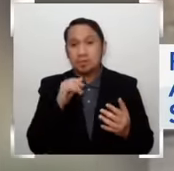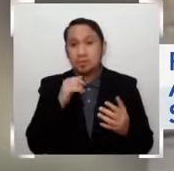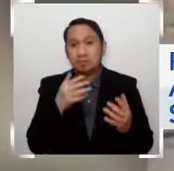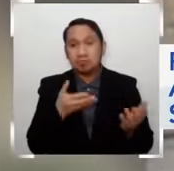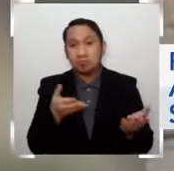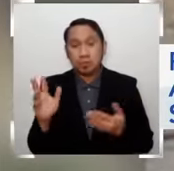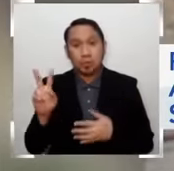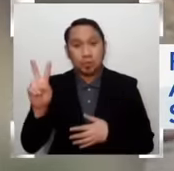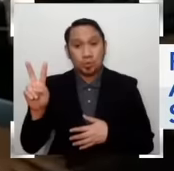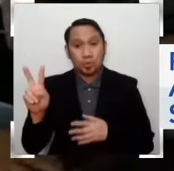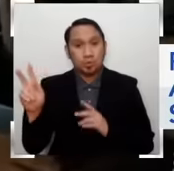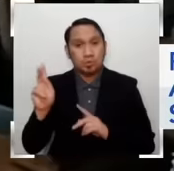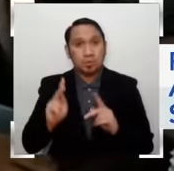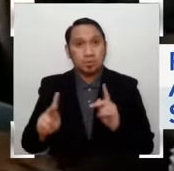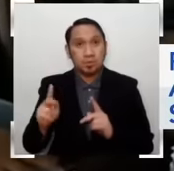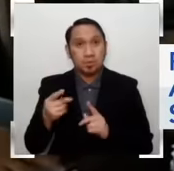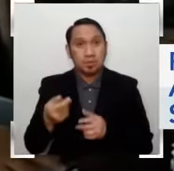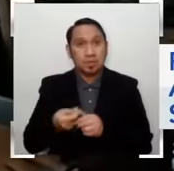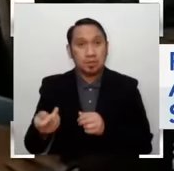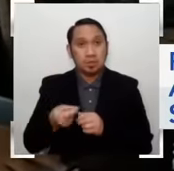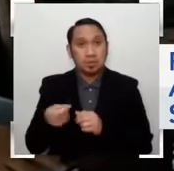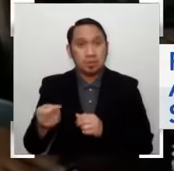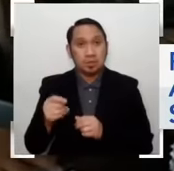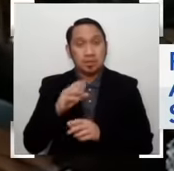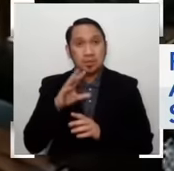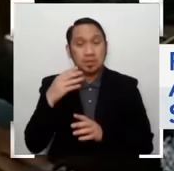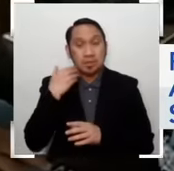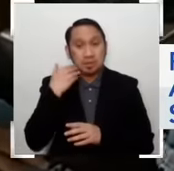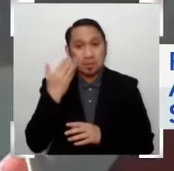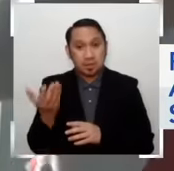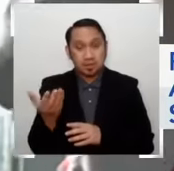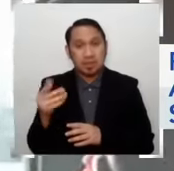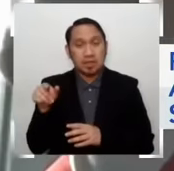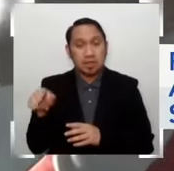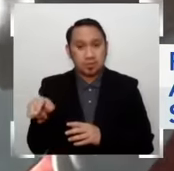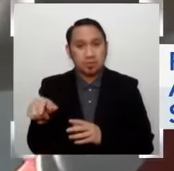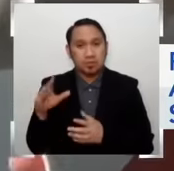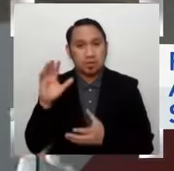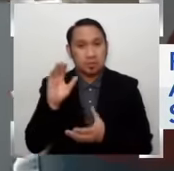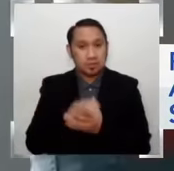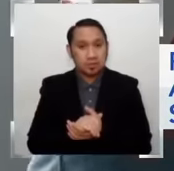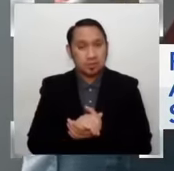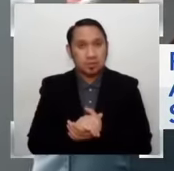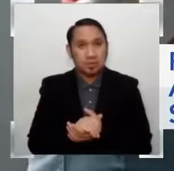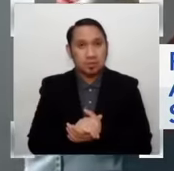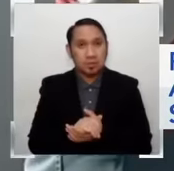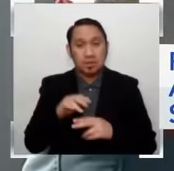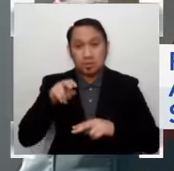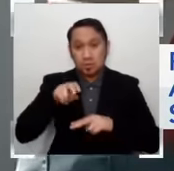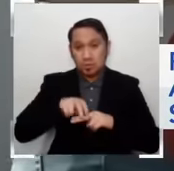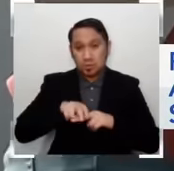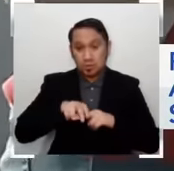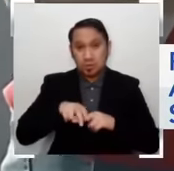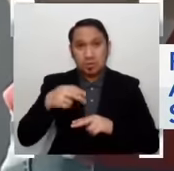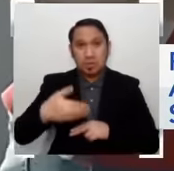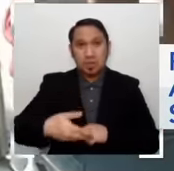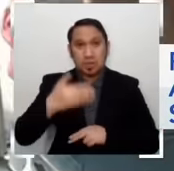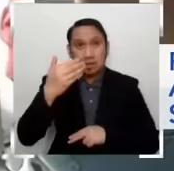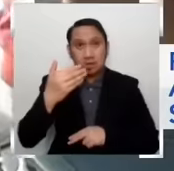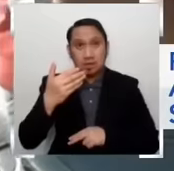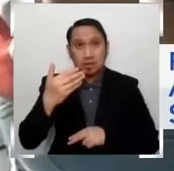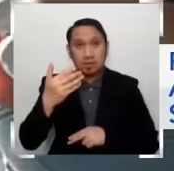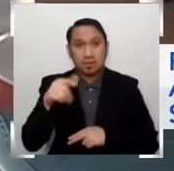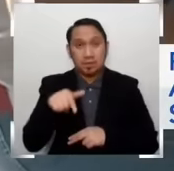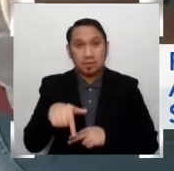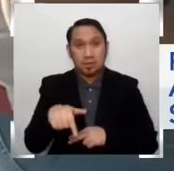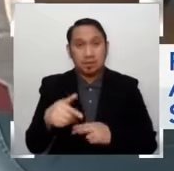pasahero at ang konduktor, kabilang sa nasawi ang kinakasama ni Eunice Manga. Nakaupo sila sa harap ng bus at pauwi na sana sa Mandaluyong